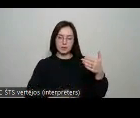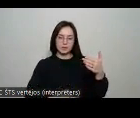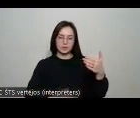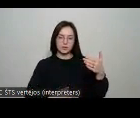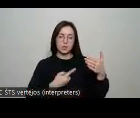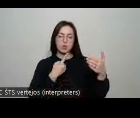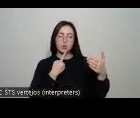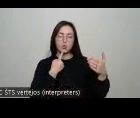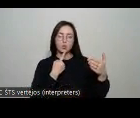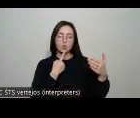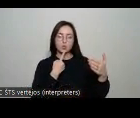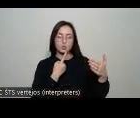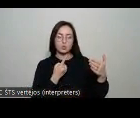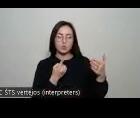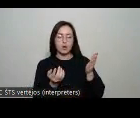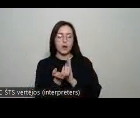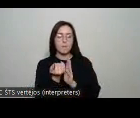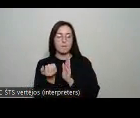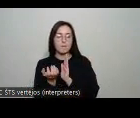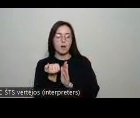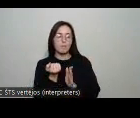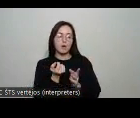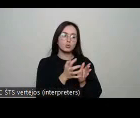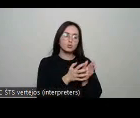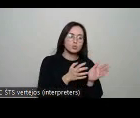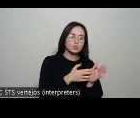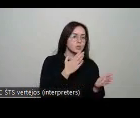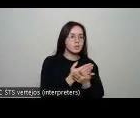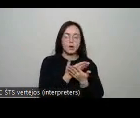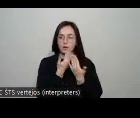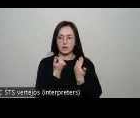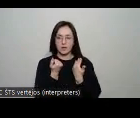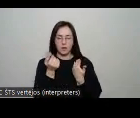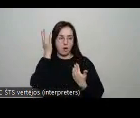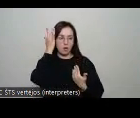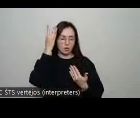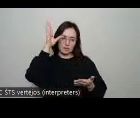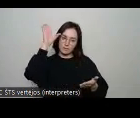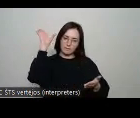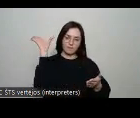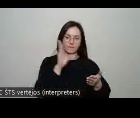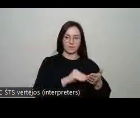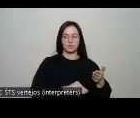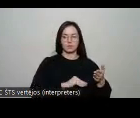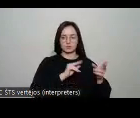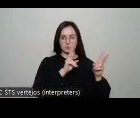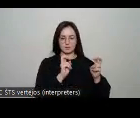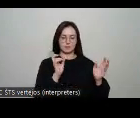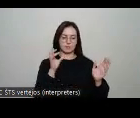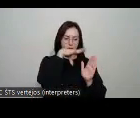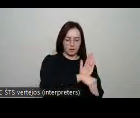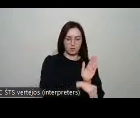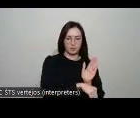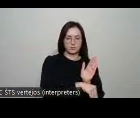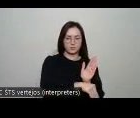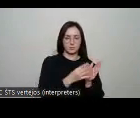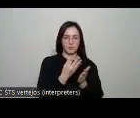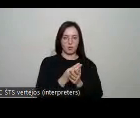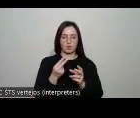sunku rasti ko nors, ko trūktų. Rodo apima viską. Galima sakyti, mūsų